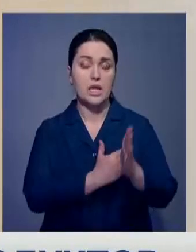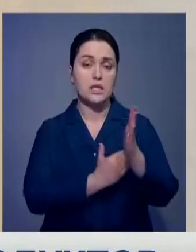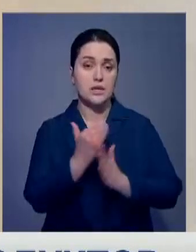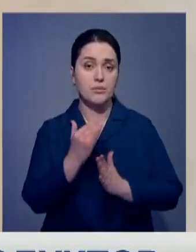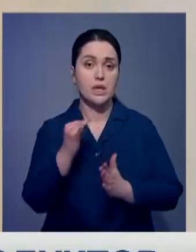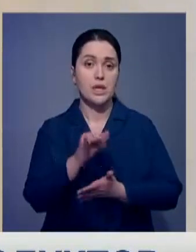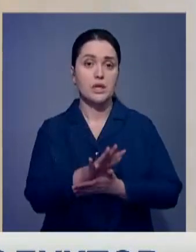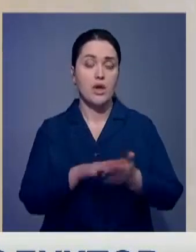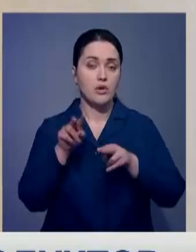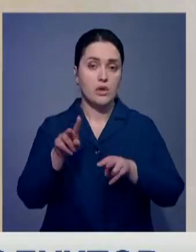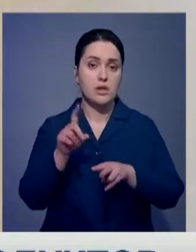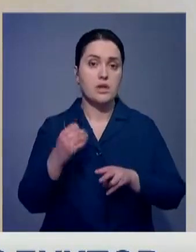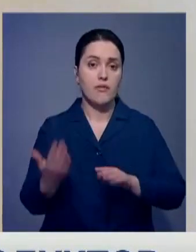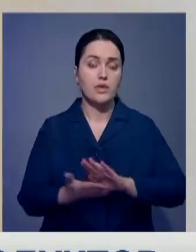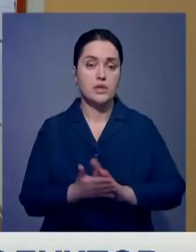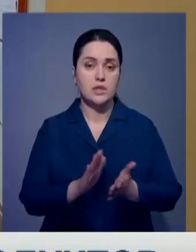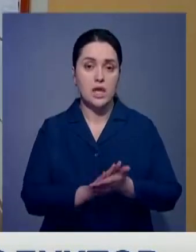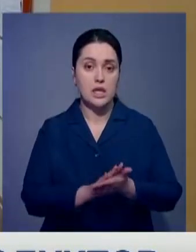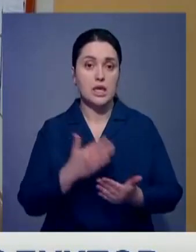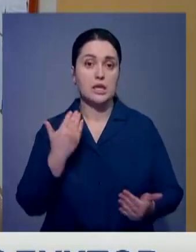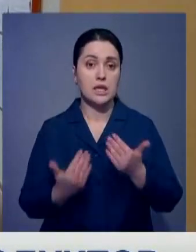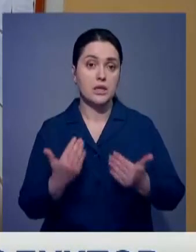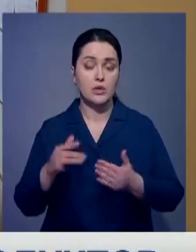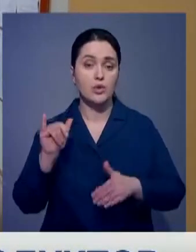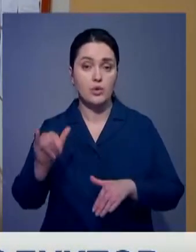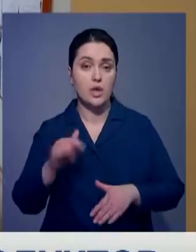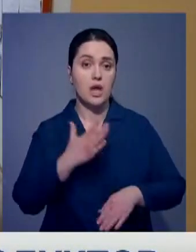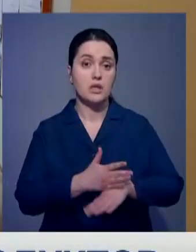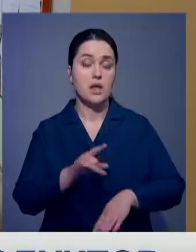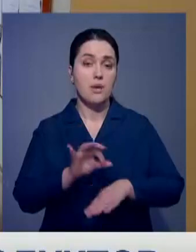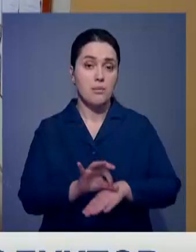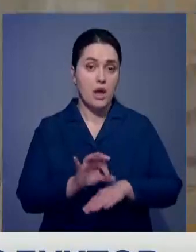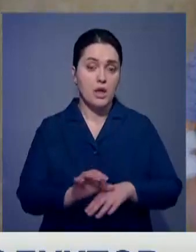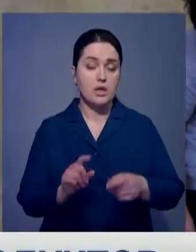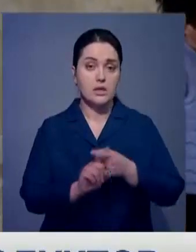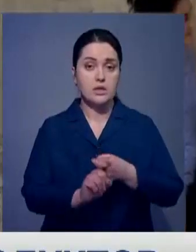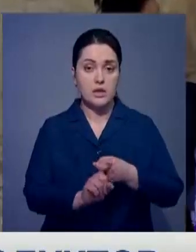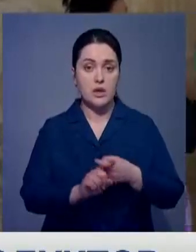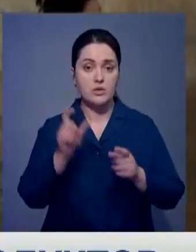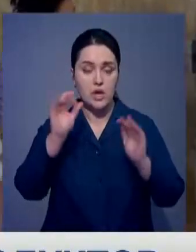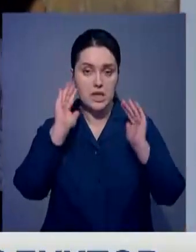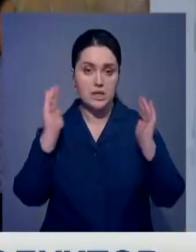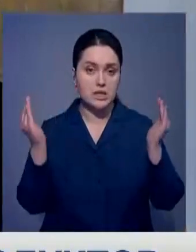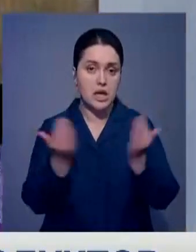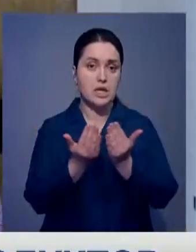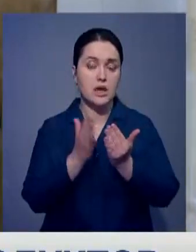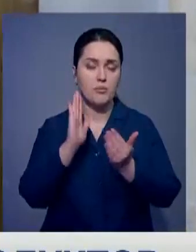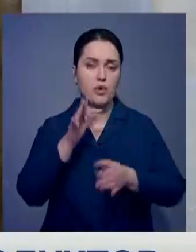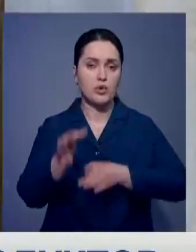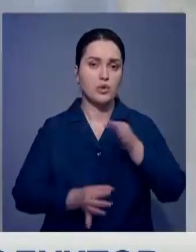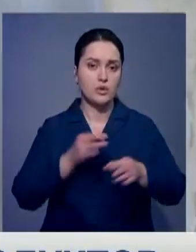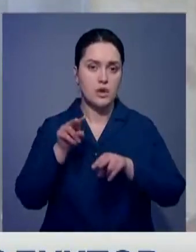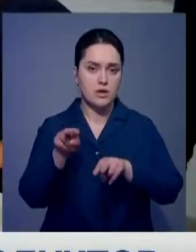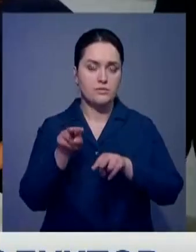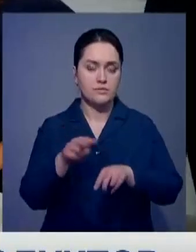и дальнейший контроль за его состоянием. Если есть симптомы, характерные для инфекционных заболеваний, человека изолируют и ведут за ним